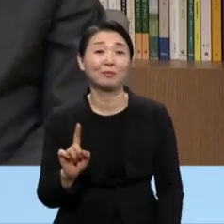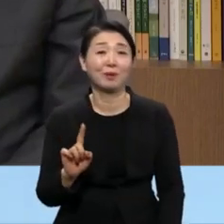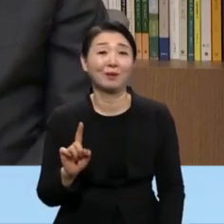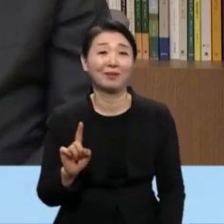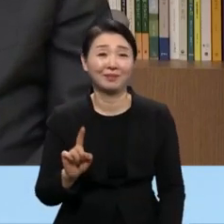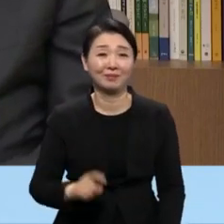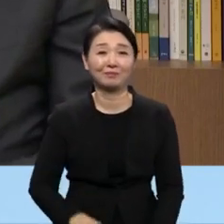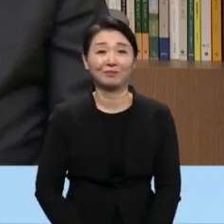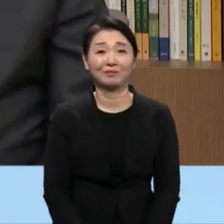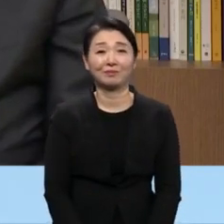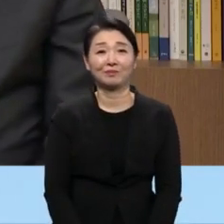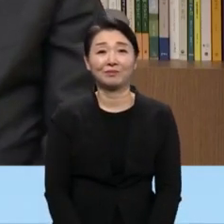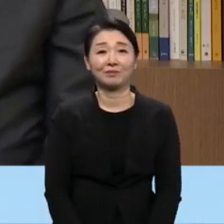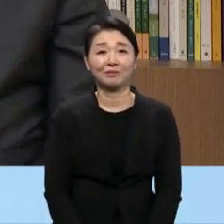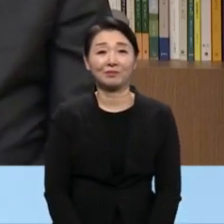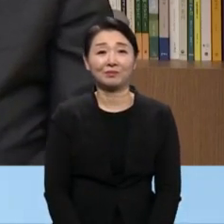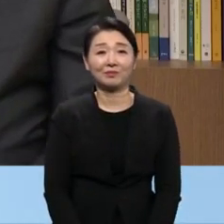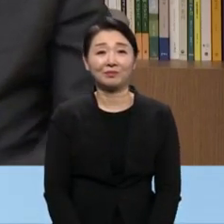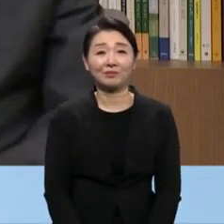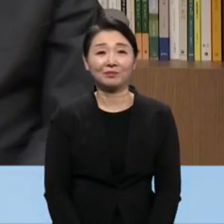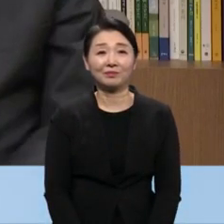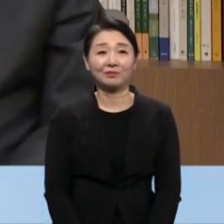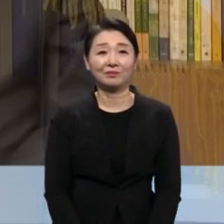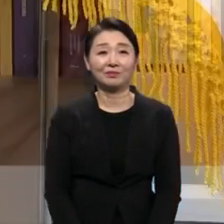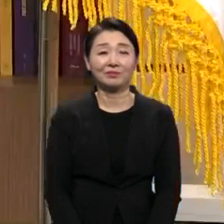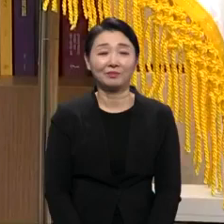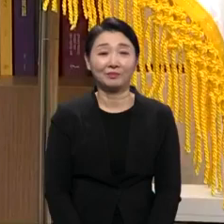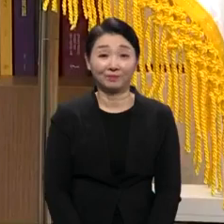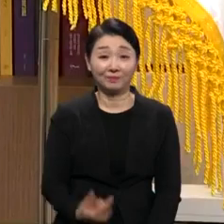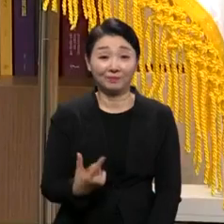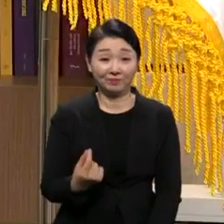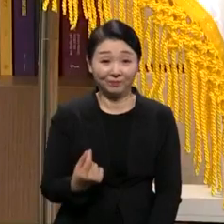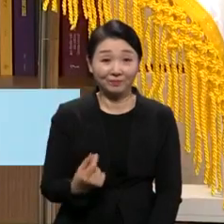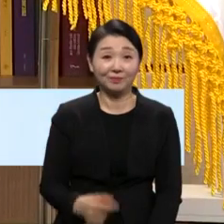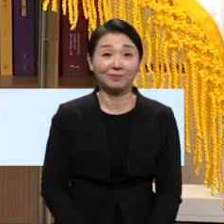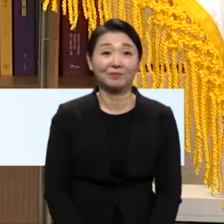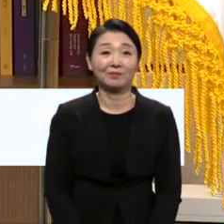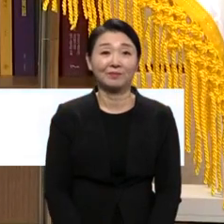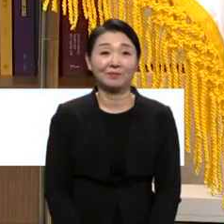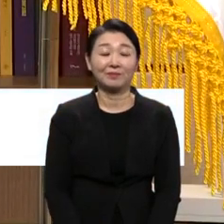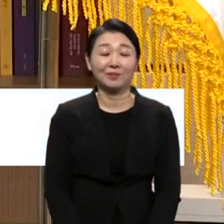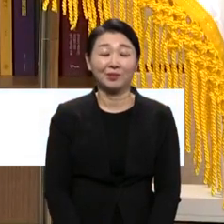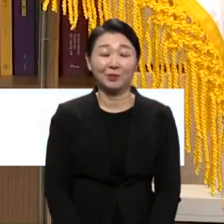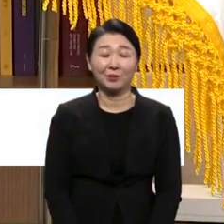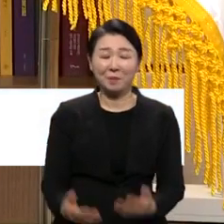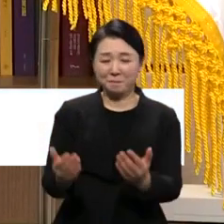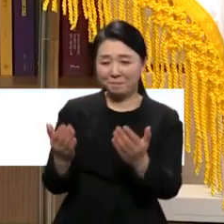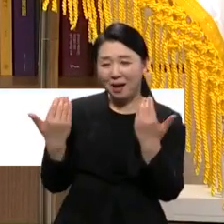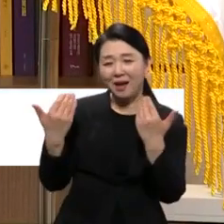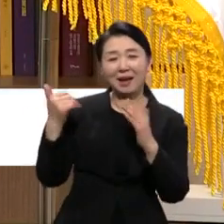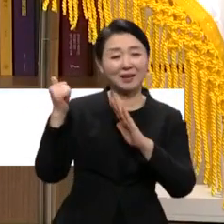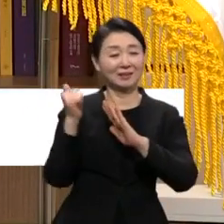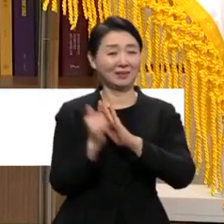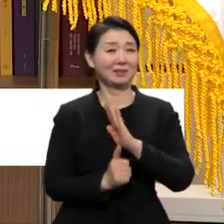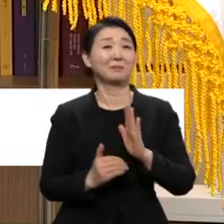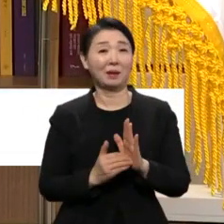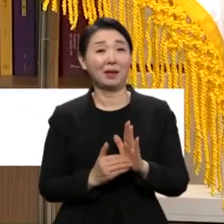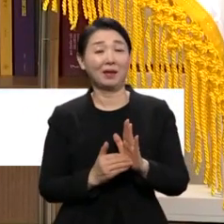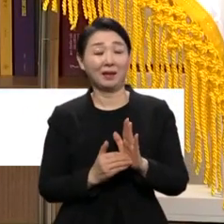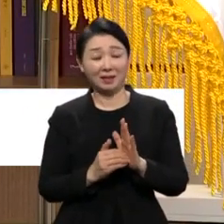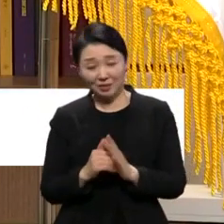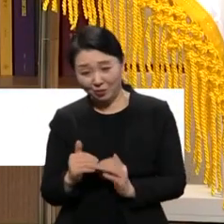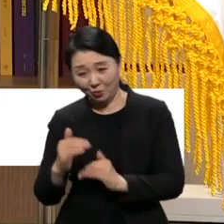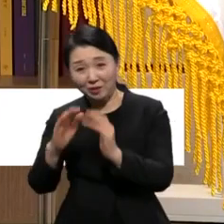같아요. 어떨까요? 네, 그렇습니다. 비록 유치 전에는 실패했지만 이 과정을 통해서